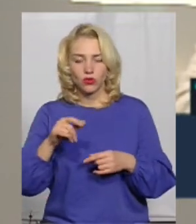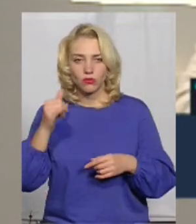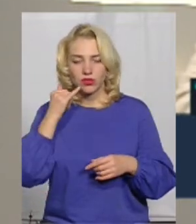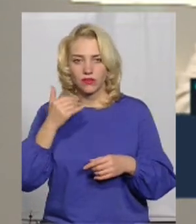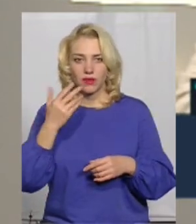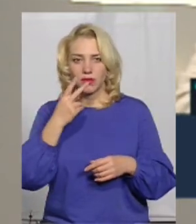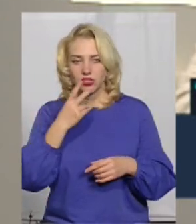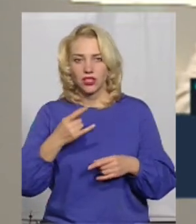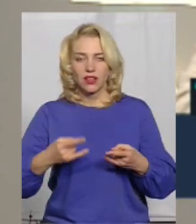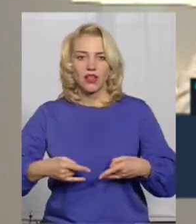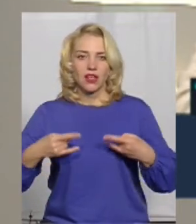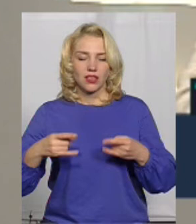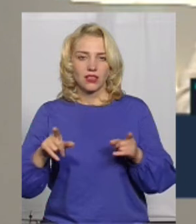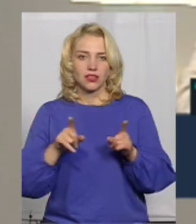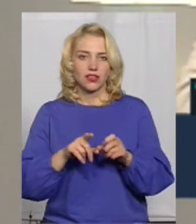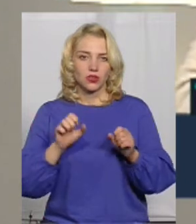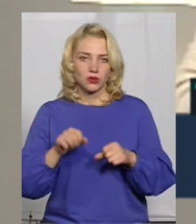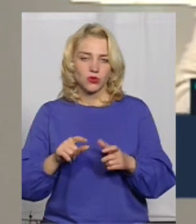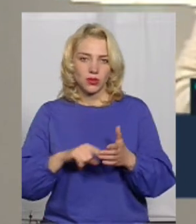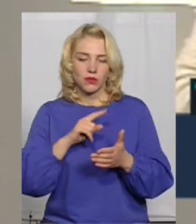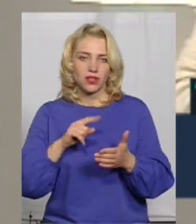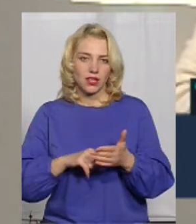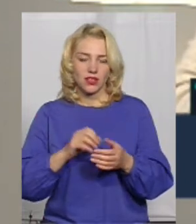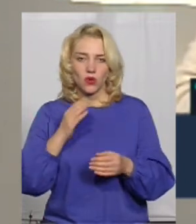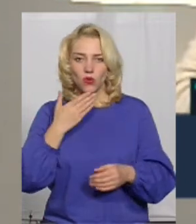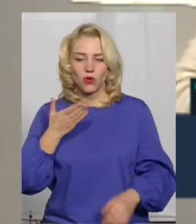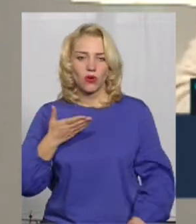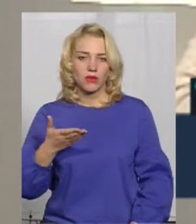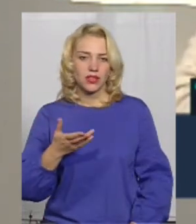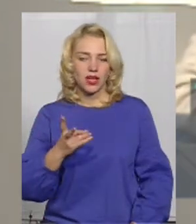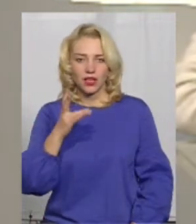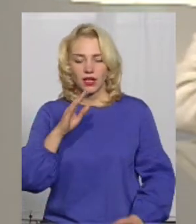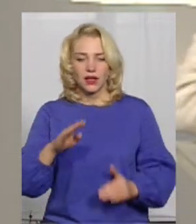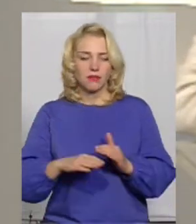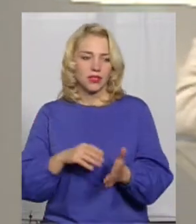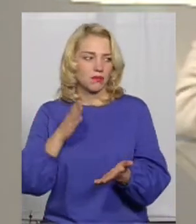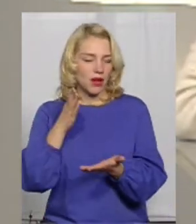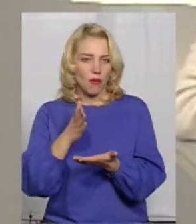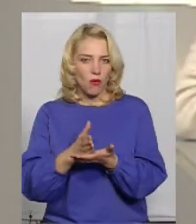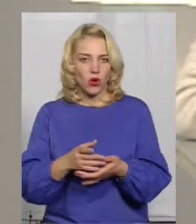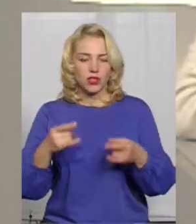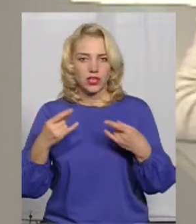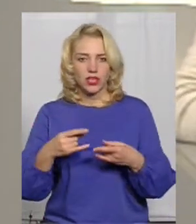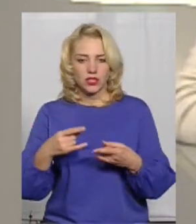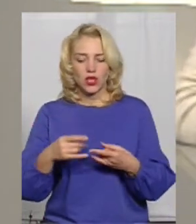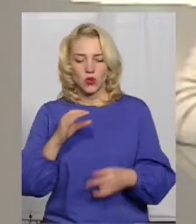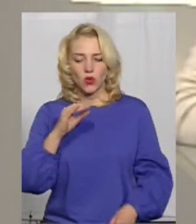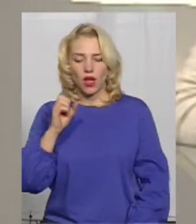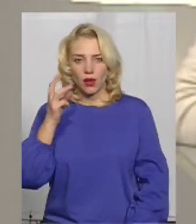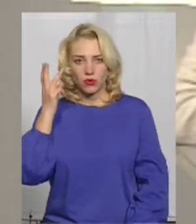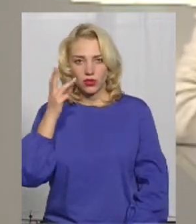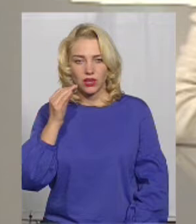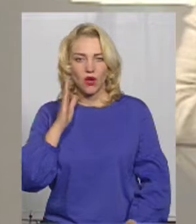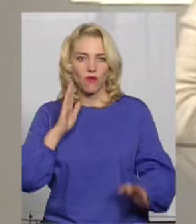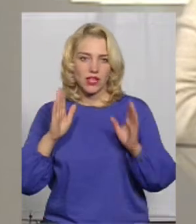бачите зараз на екранах, а також можете ставити свої питання у коментарях під прямою трансляцією на сторінці «UA Поділля» у